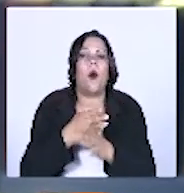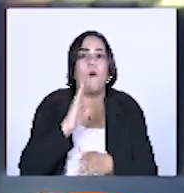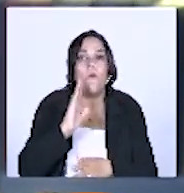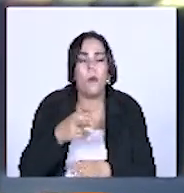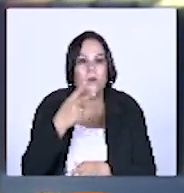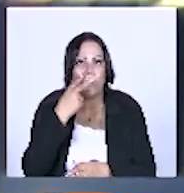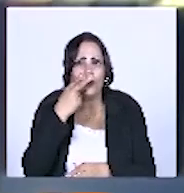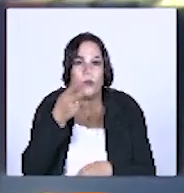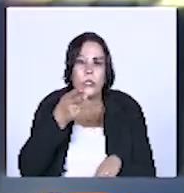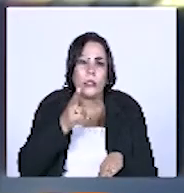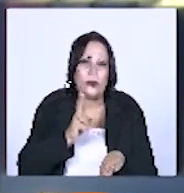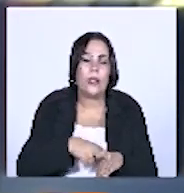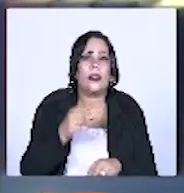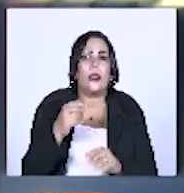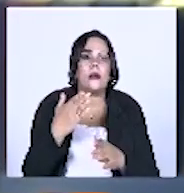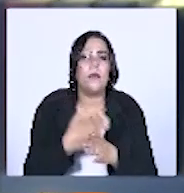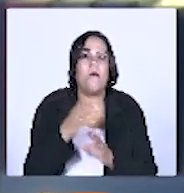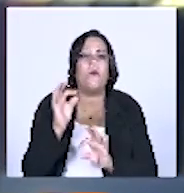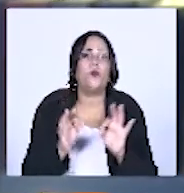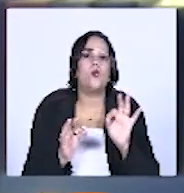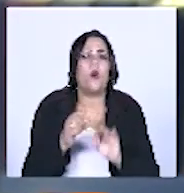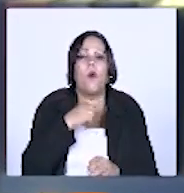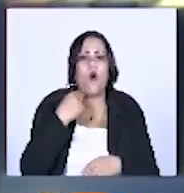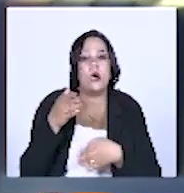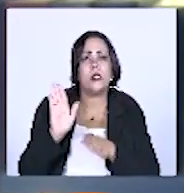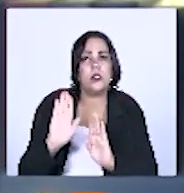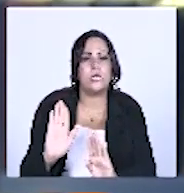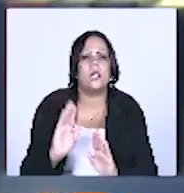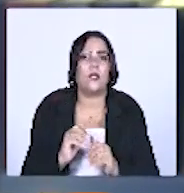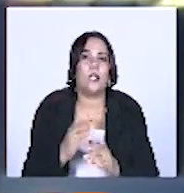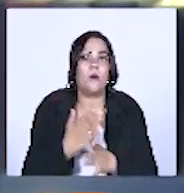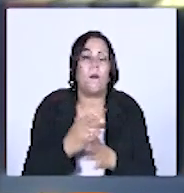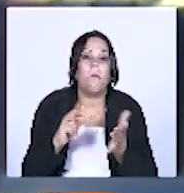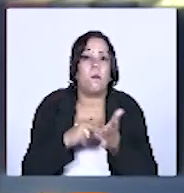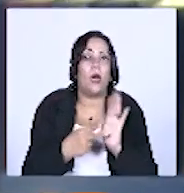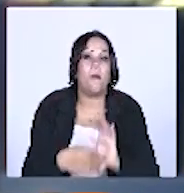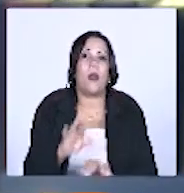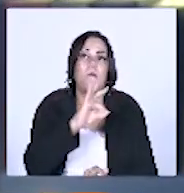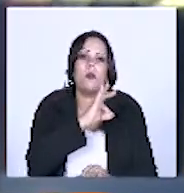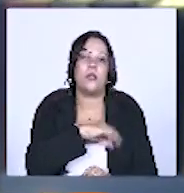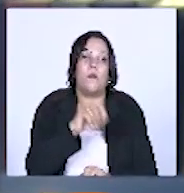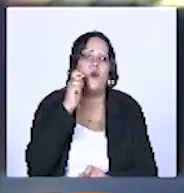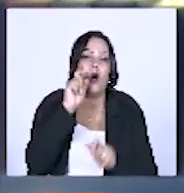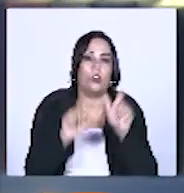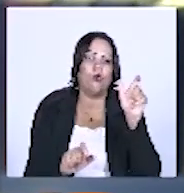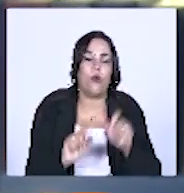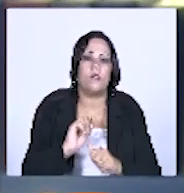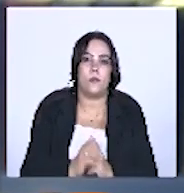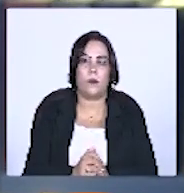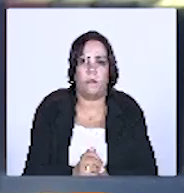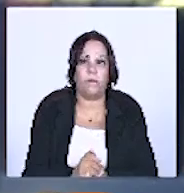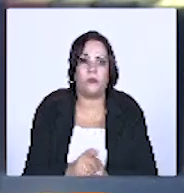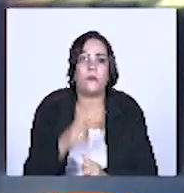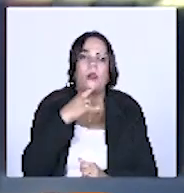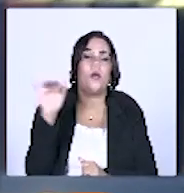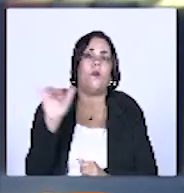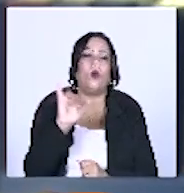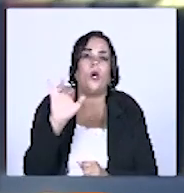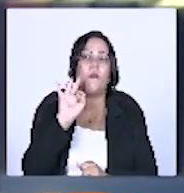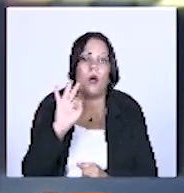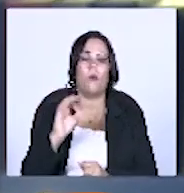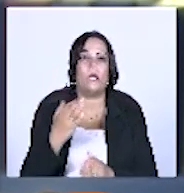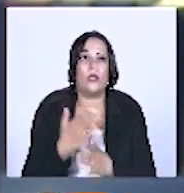النظر او يعاد النظر في نظام معين طالما بيحقق مصلحه المواطن ده الاهم